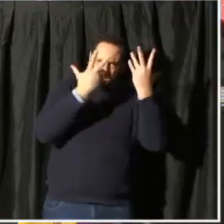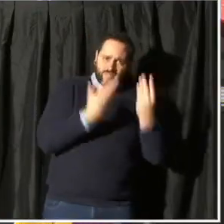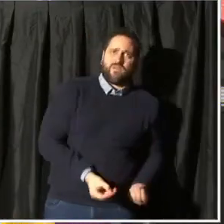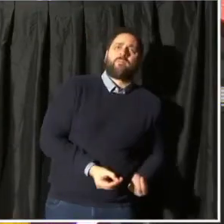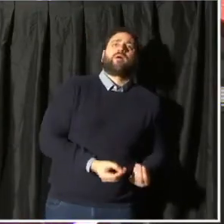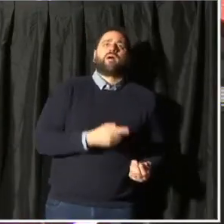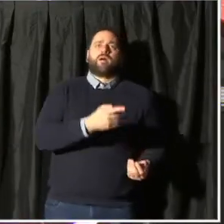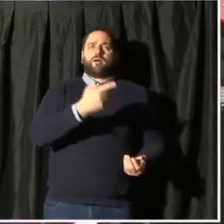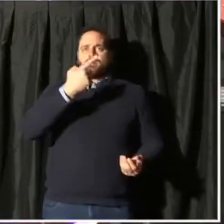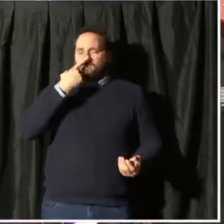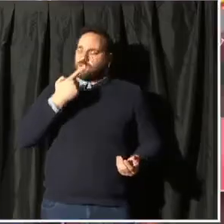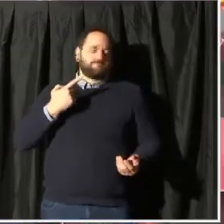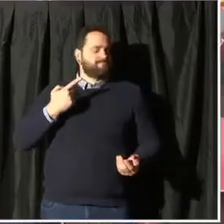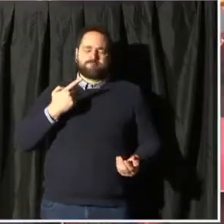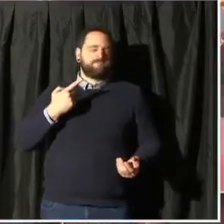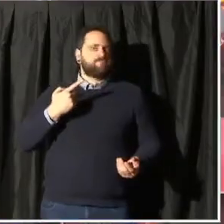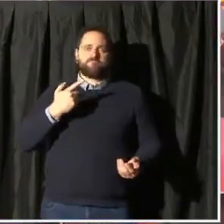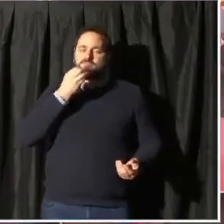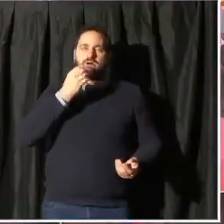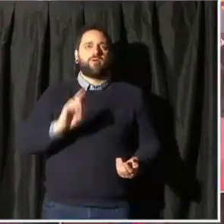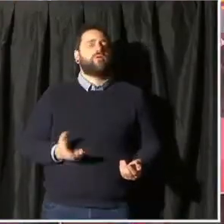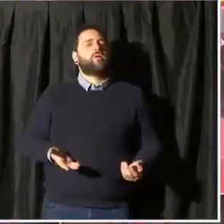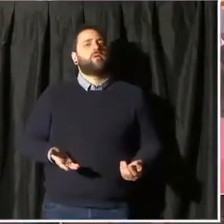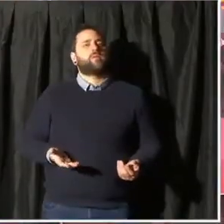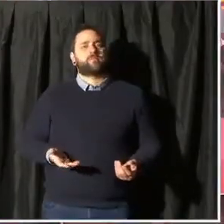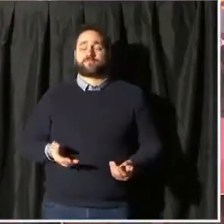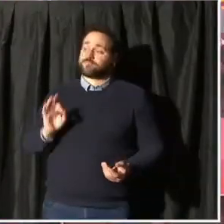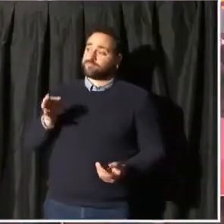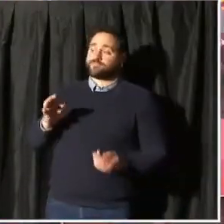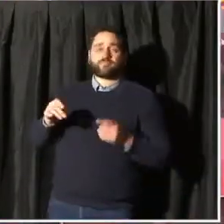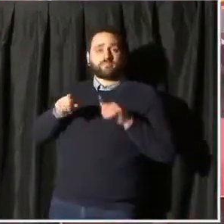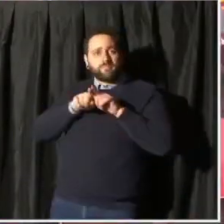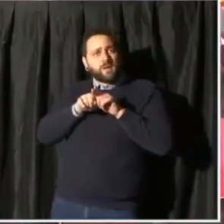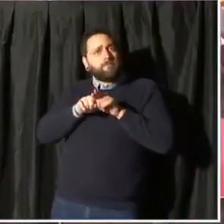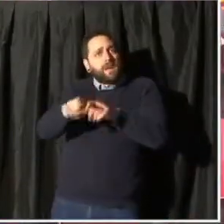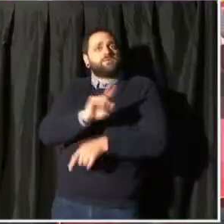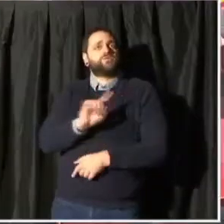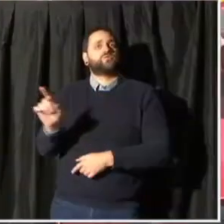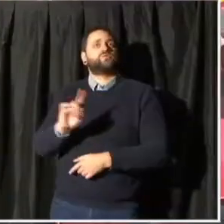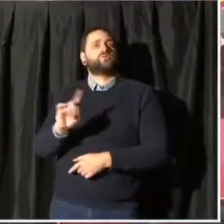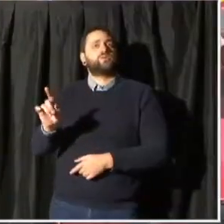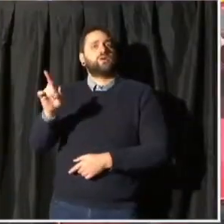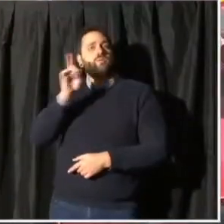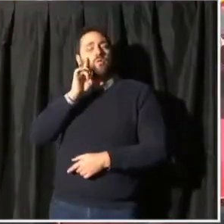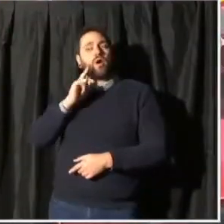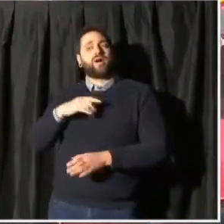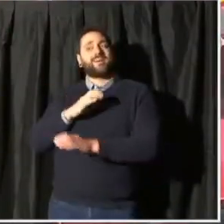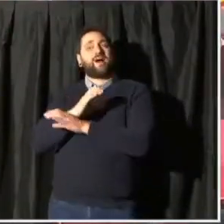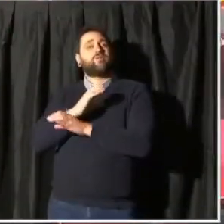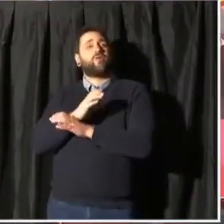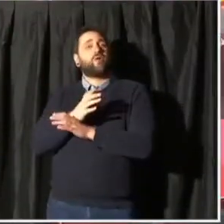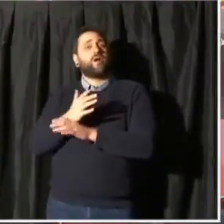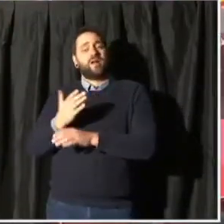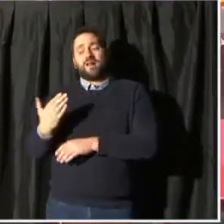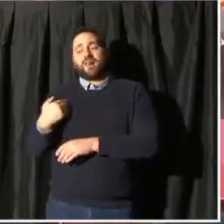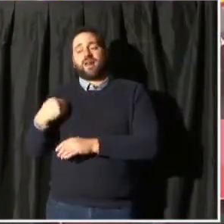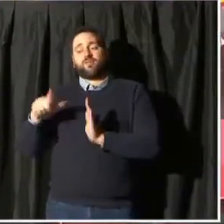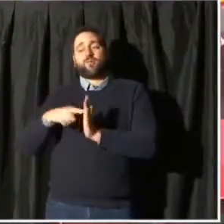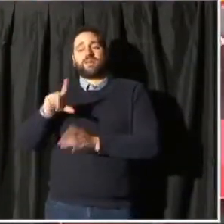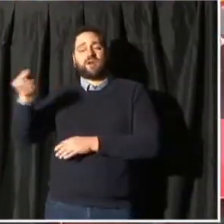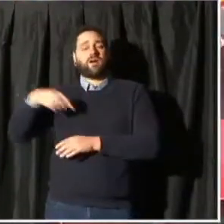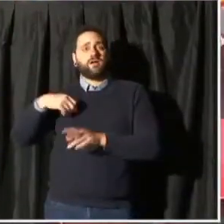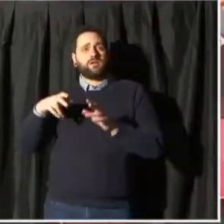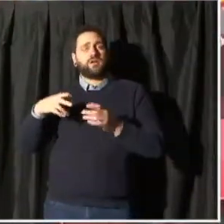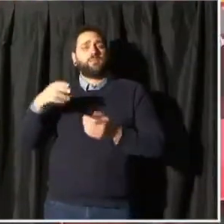et en plus ce qui est d'autant plus injuste c'est qu'on a appris que carrefour c'était 8 % de bénéfices en plus en 2020 et un